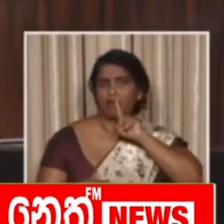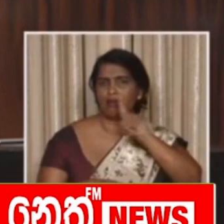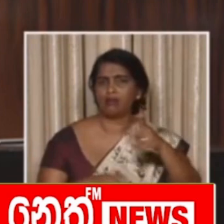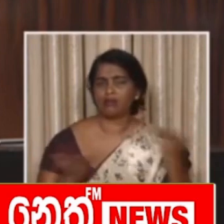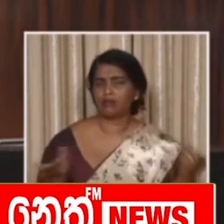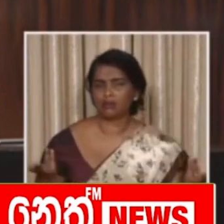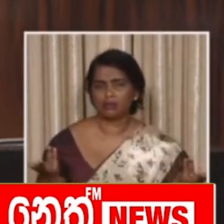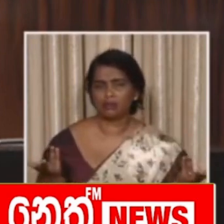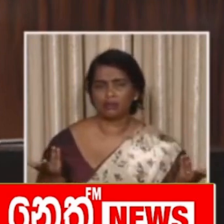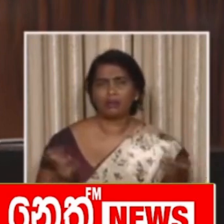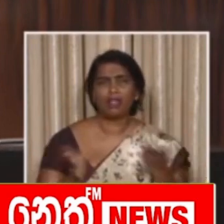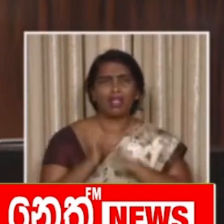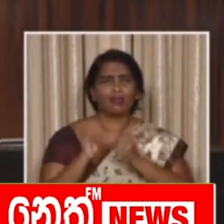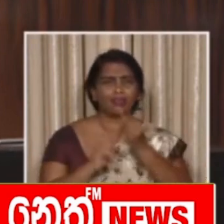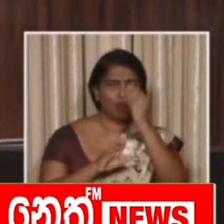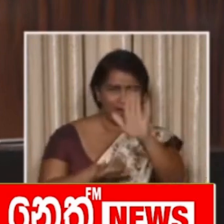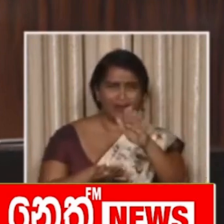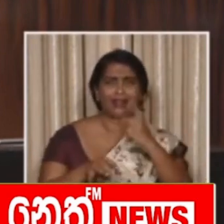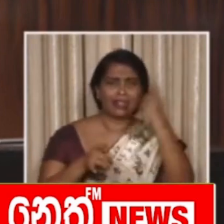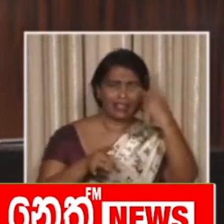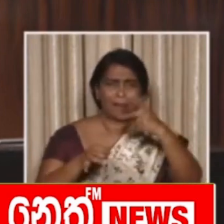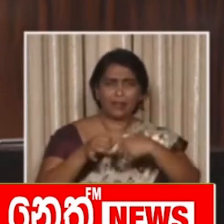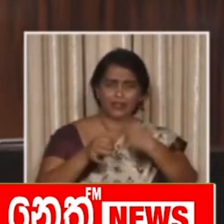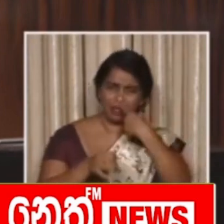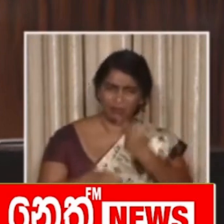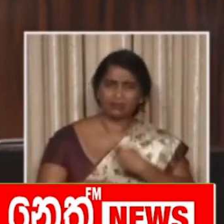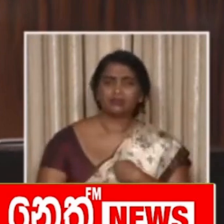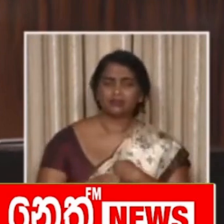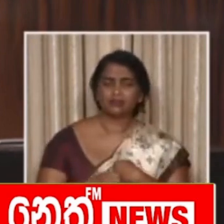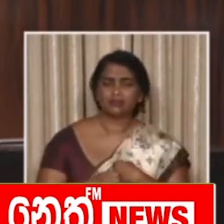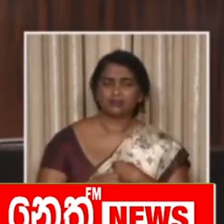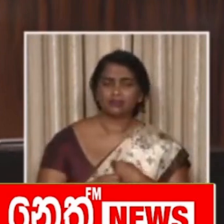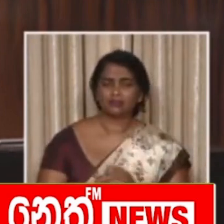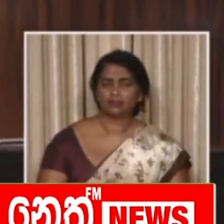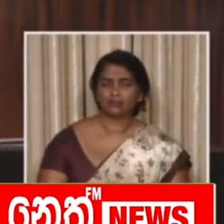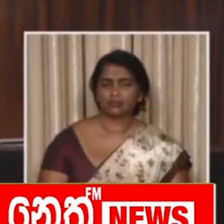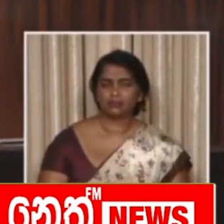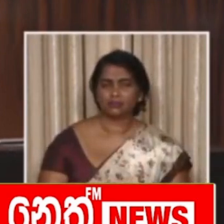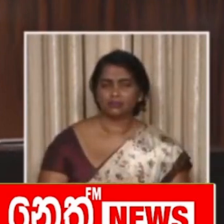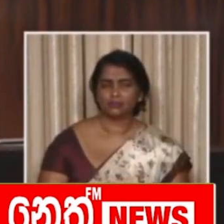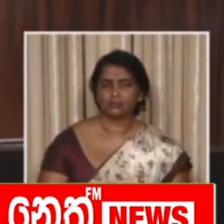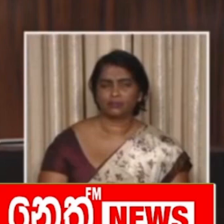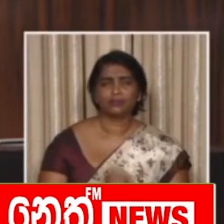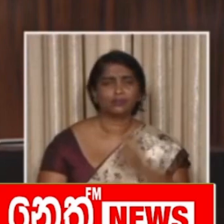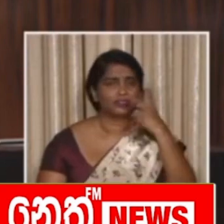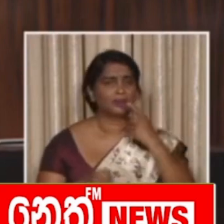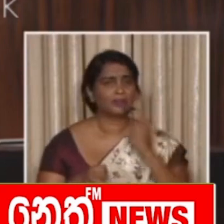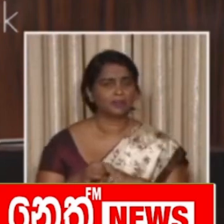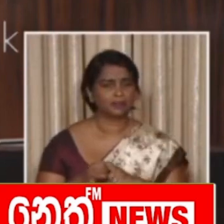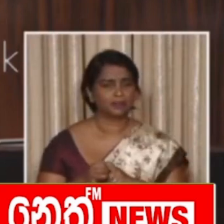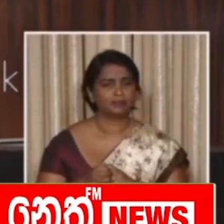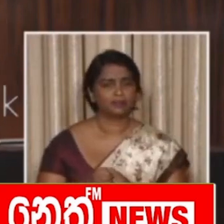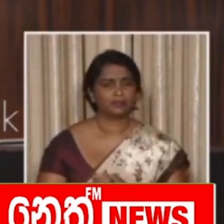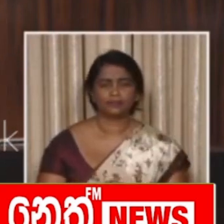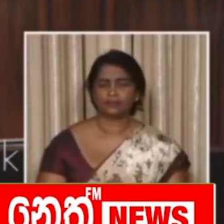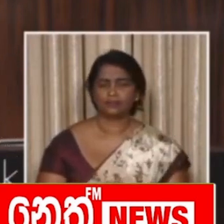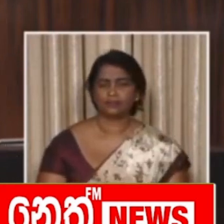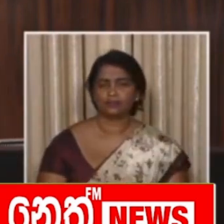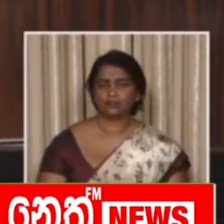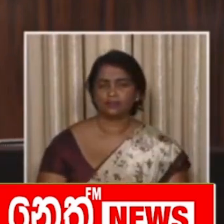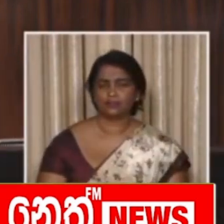අනේ මැමතුමිය පොඩ්ඩක් ඉඳලා මේ දෙවෙනි පස්සේ උත්තරයක් දෙන්න දෙවෙනි පස්සේ. දෙවෙනි ප්‍රශ්නේට මම මේ ප්‍රශ්නේ අහන්නේ නියෝජ්‍ය